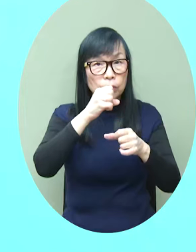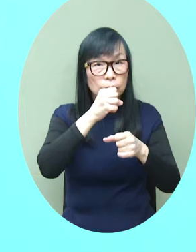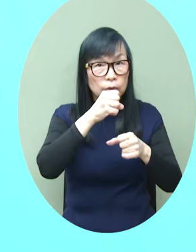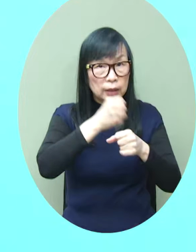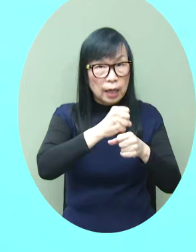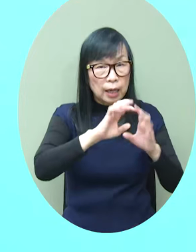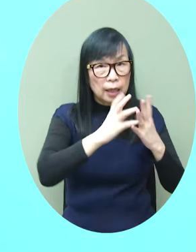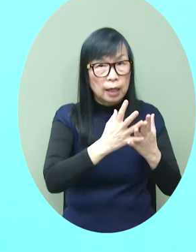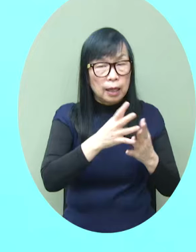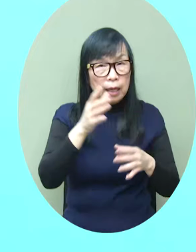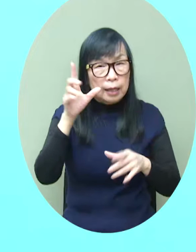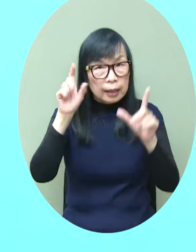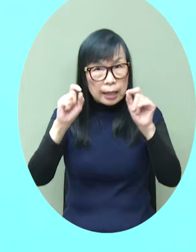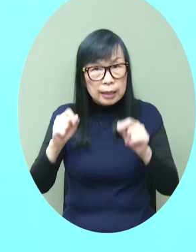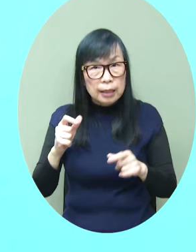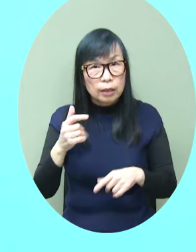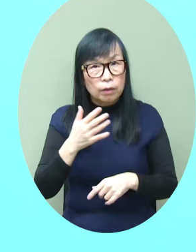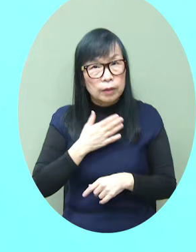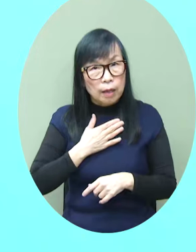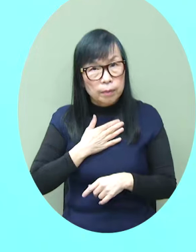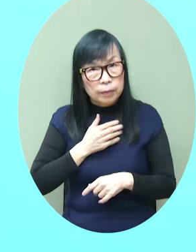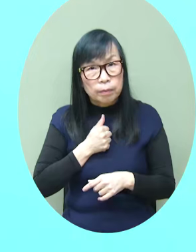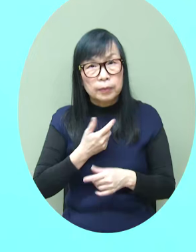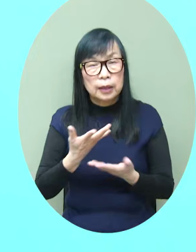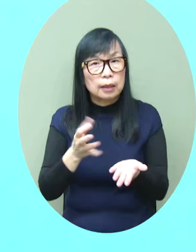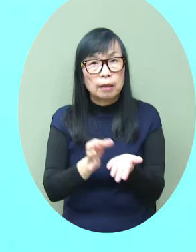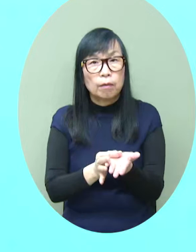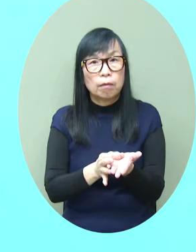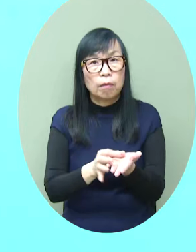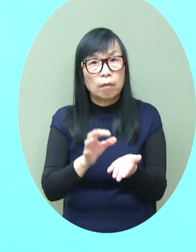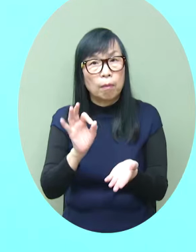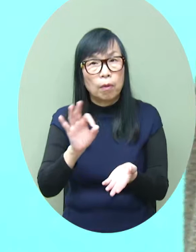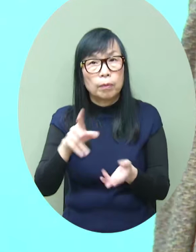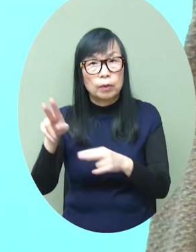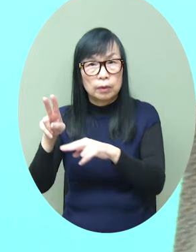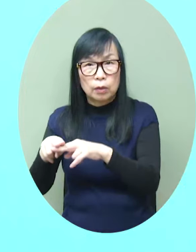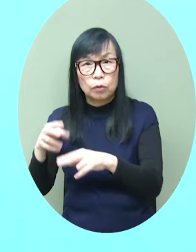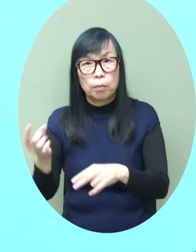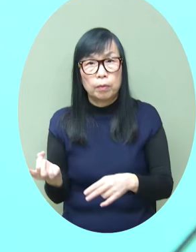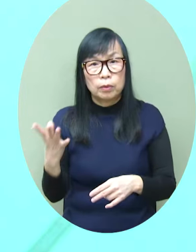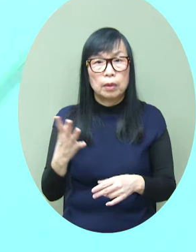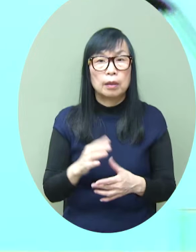locally with the mainland or globally. 多謝大家。